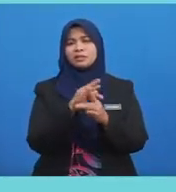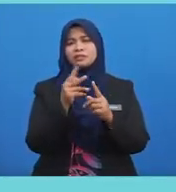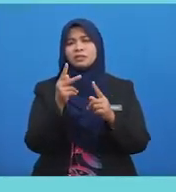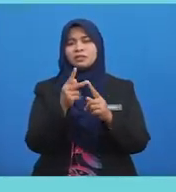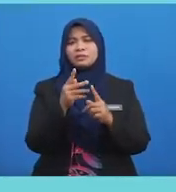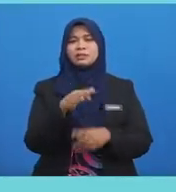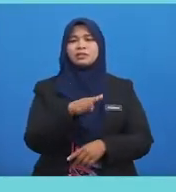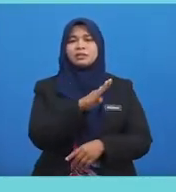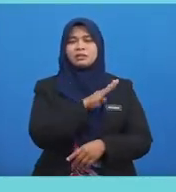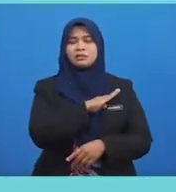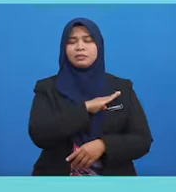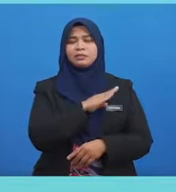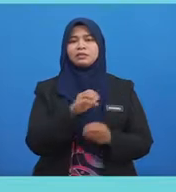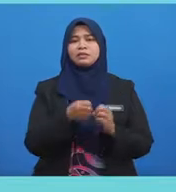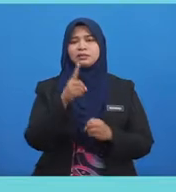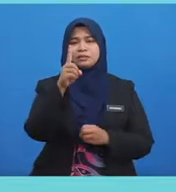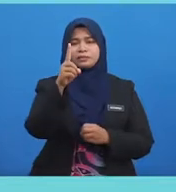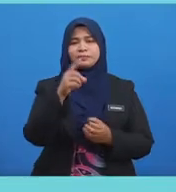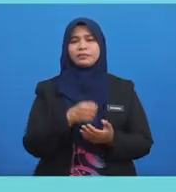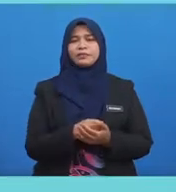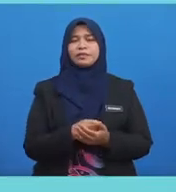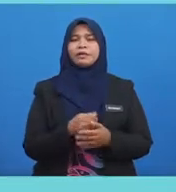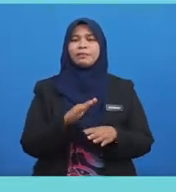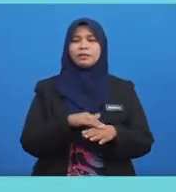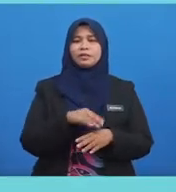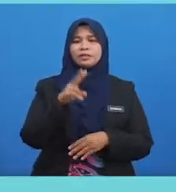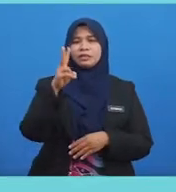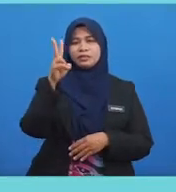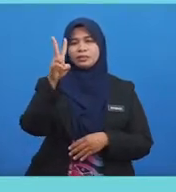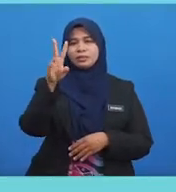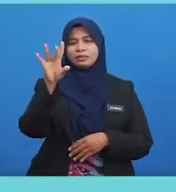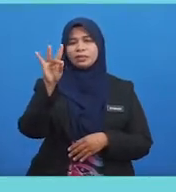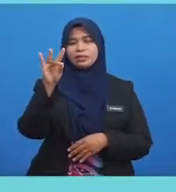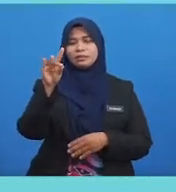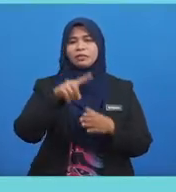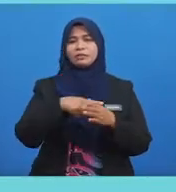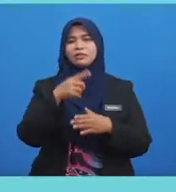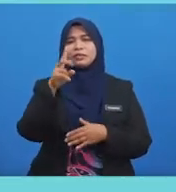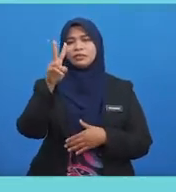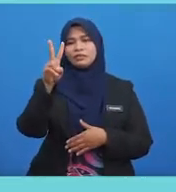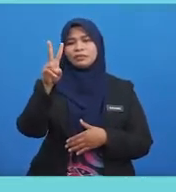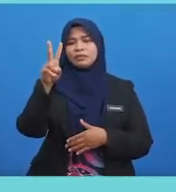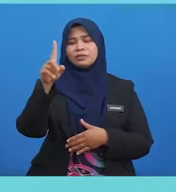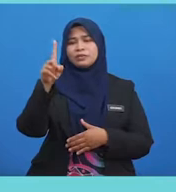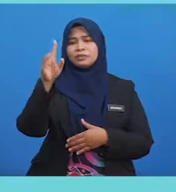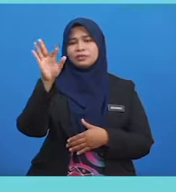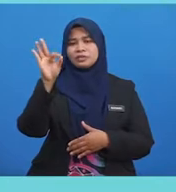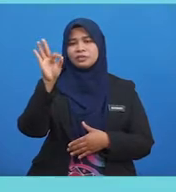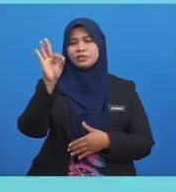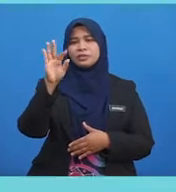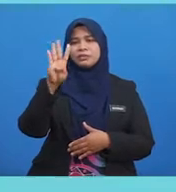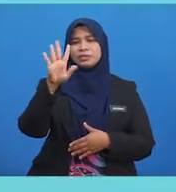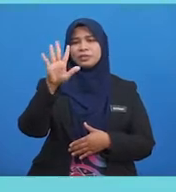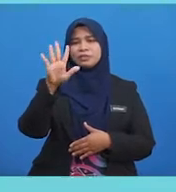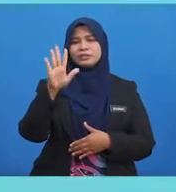kepada British. Yang pertama, pada 28 Februari 1945, pejabat